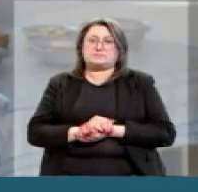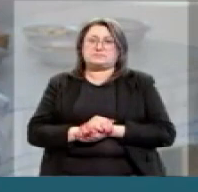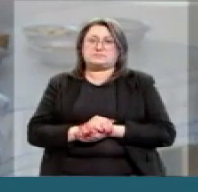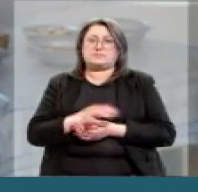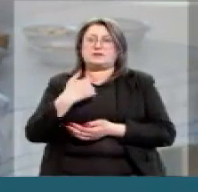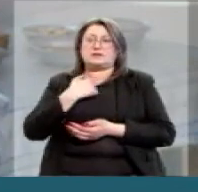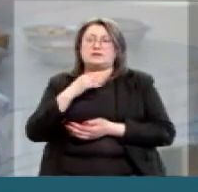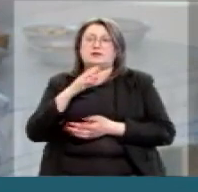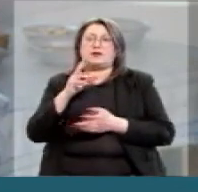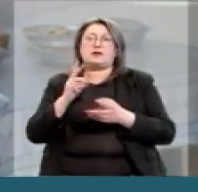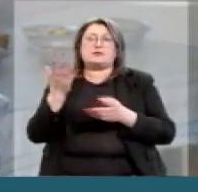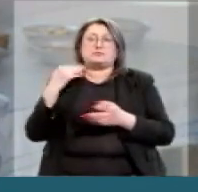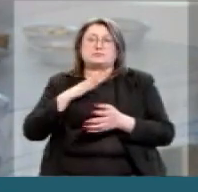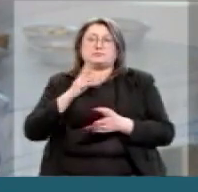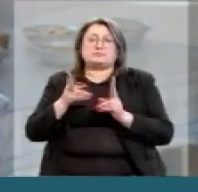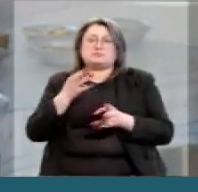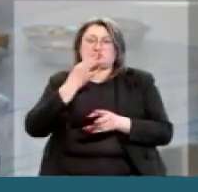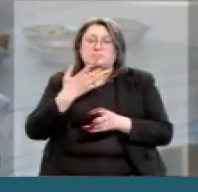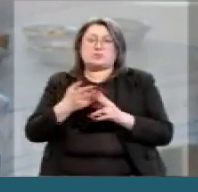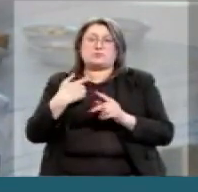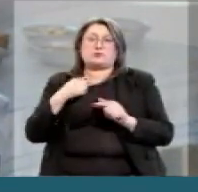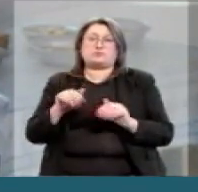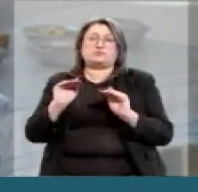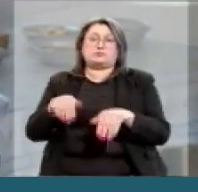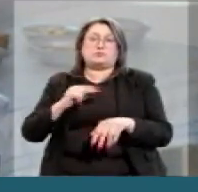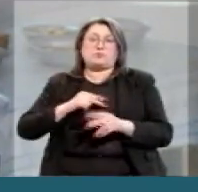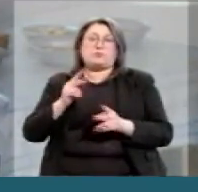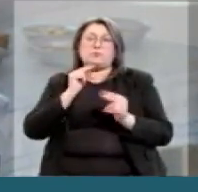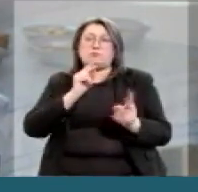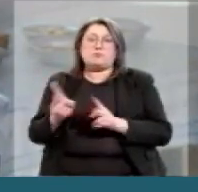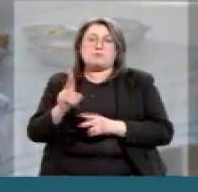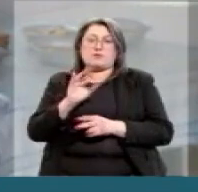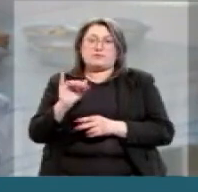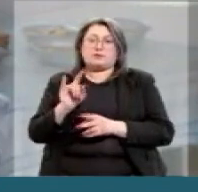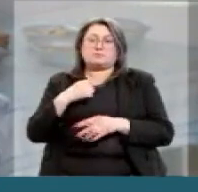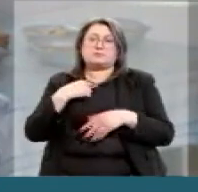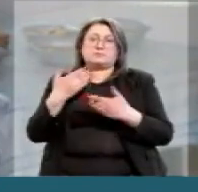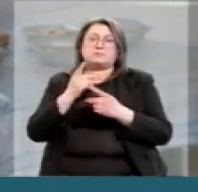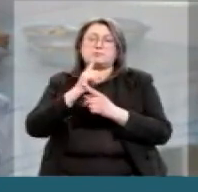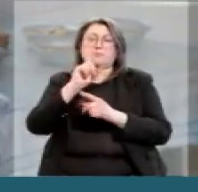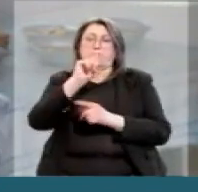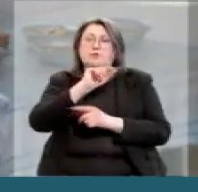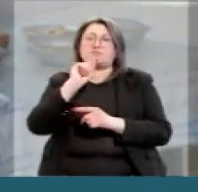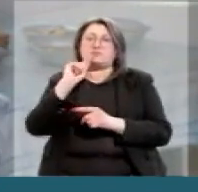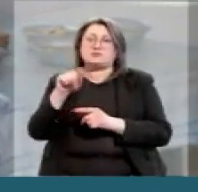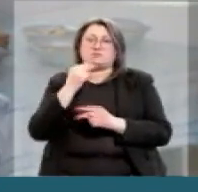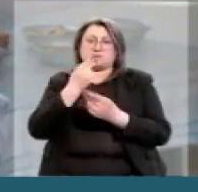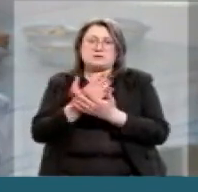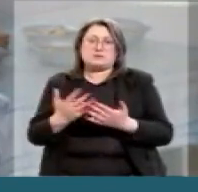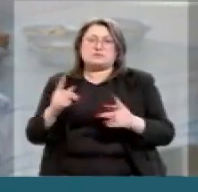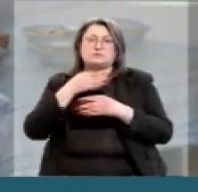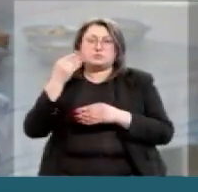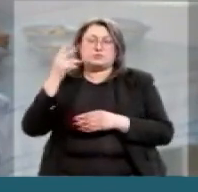Дүйсенбіден жексенбіге дейін әр түрлі мәзір ұсынамыз. Сорпа, жармалар, көкөністер мен жеміс жидектер. Қатан мәзірді ұстанатындар үшін